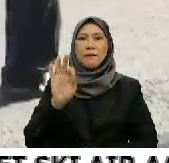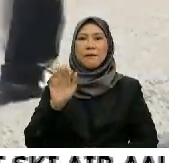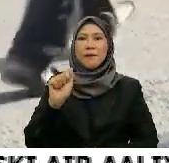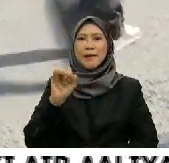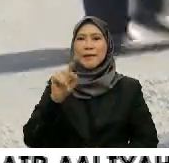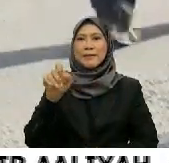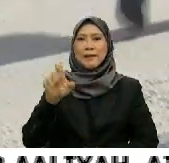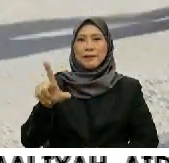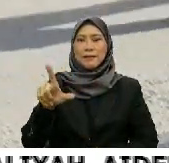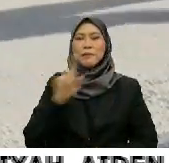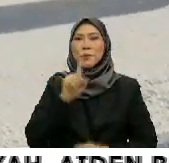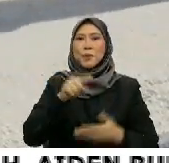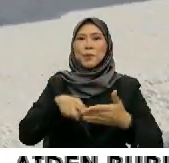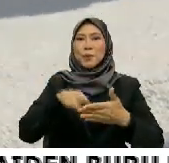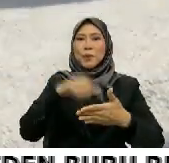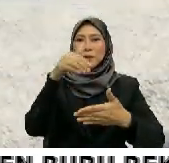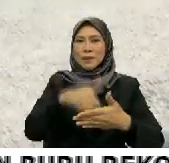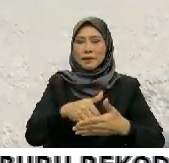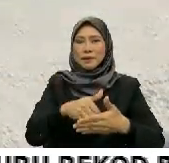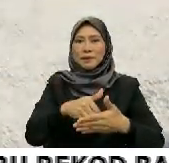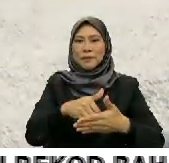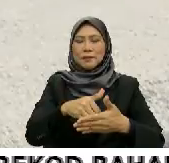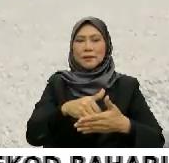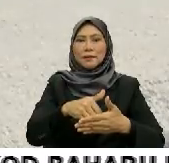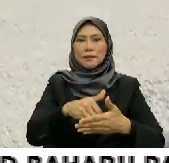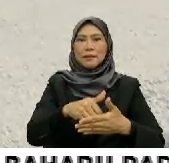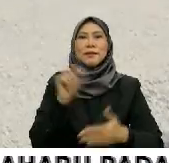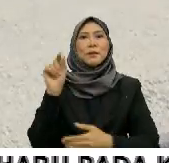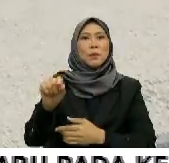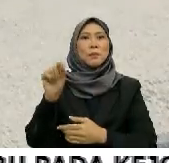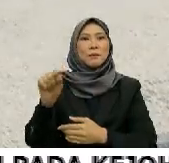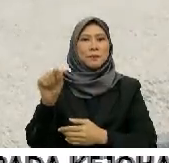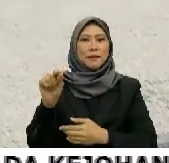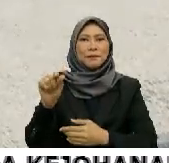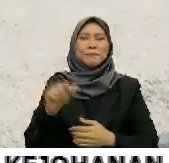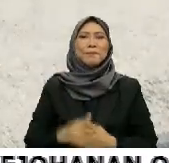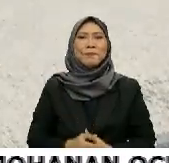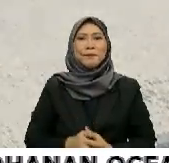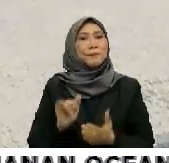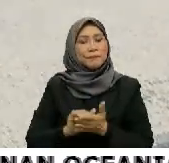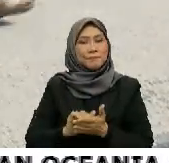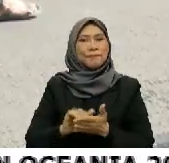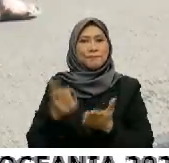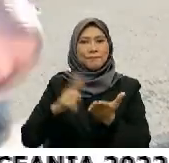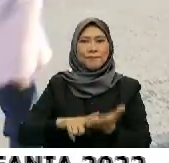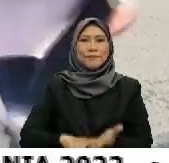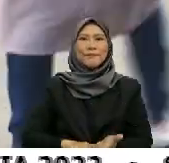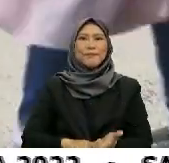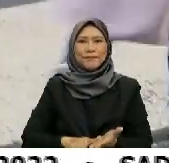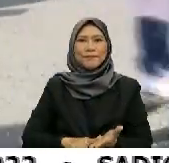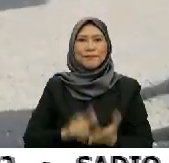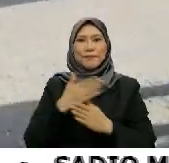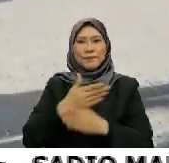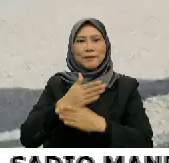yang mengundi bukan di paliman macan namun Adi gomba jadi stake ini gambaran awal yang saya dapat saya